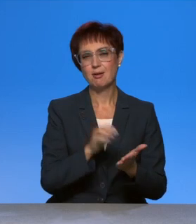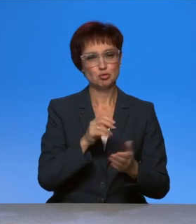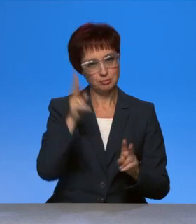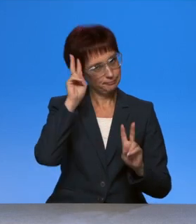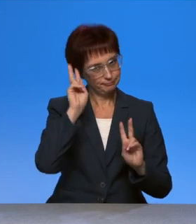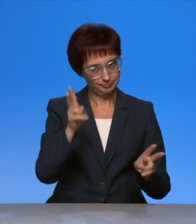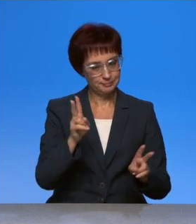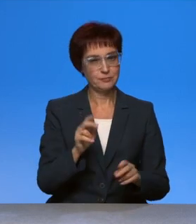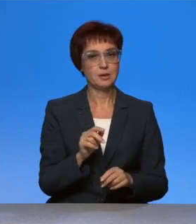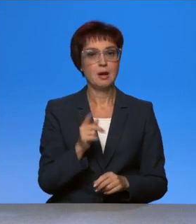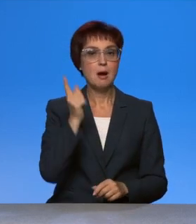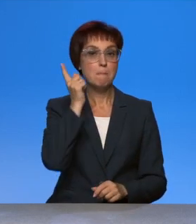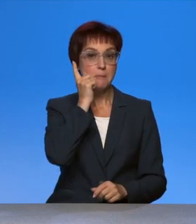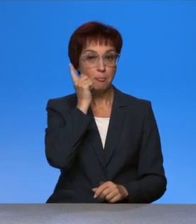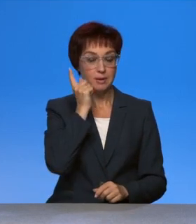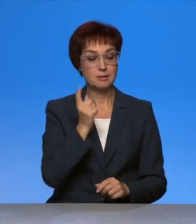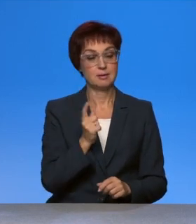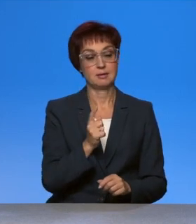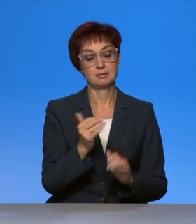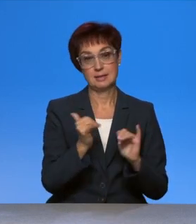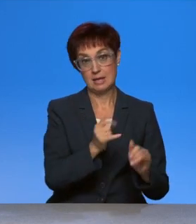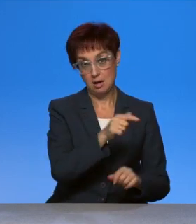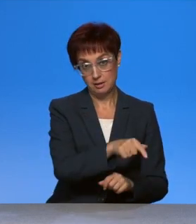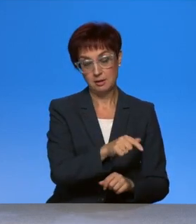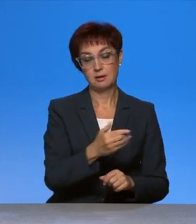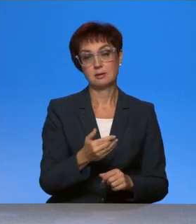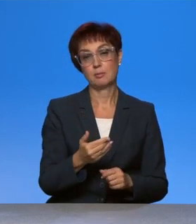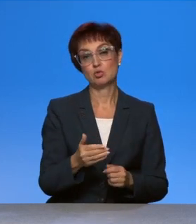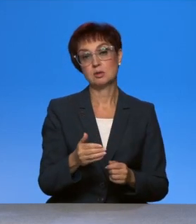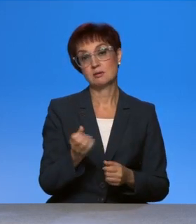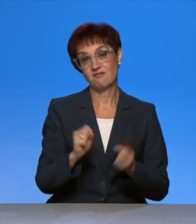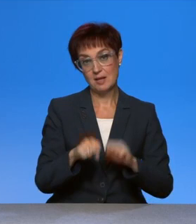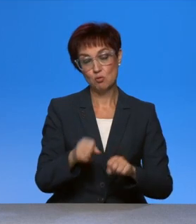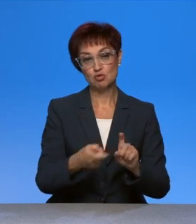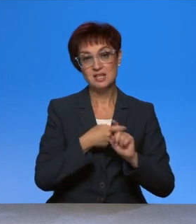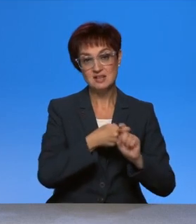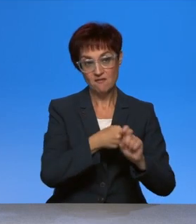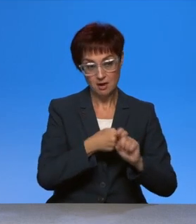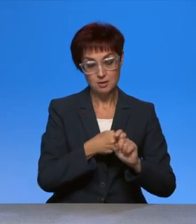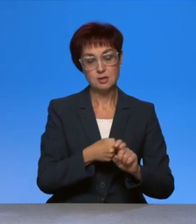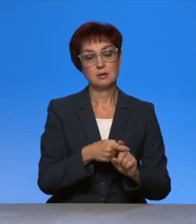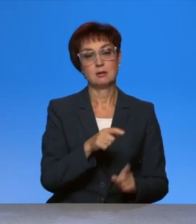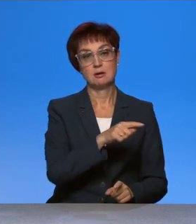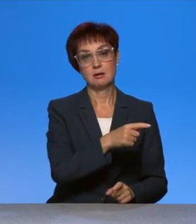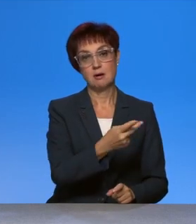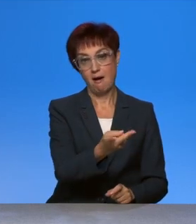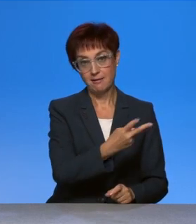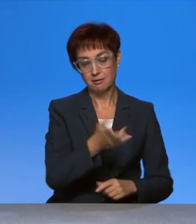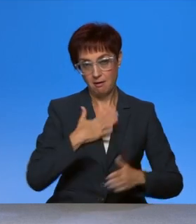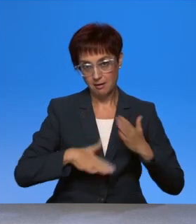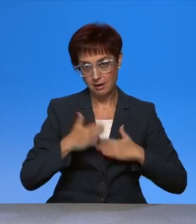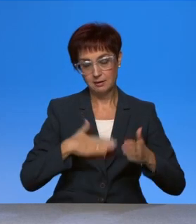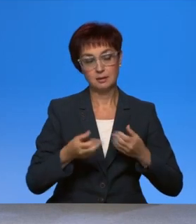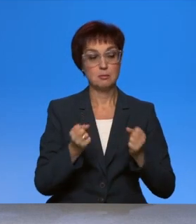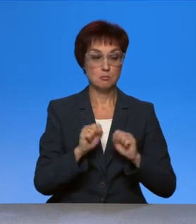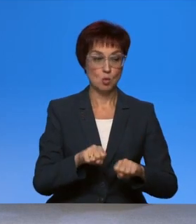Средства связи, общения с внешним миром. И, безусловно, они рады, что они могут быть со мной ВКонтакте. Потому что, конечно, для меня это и большая